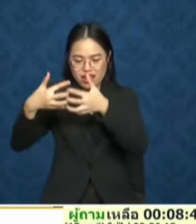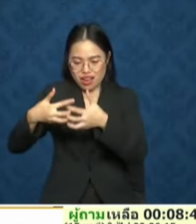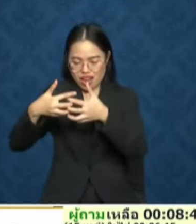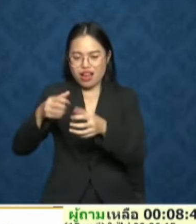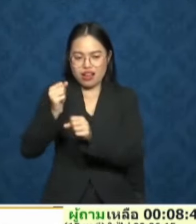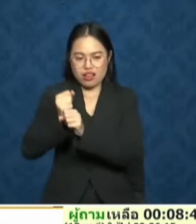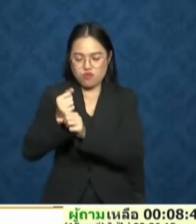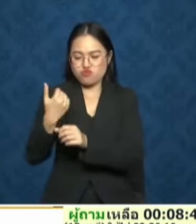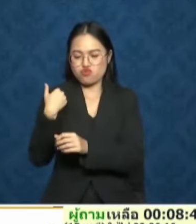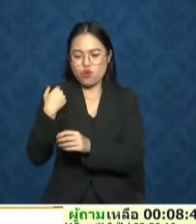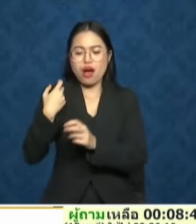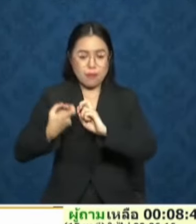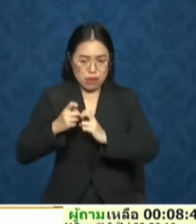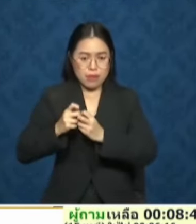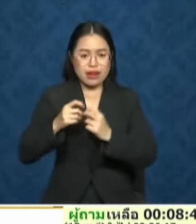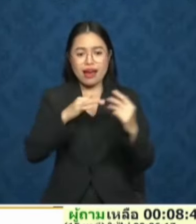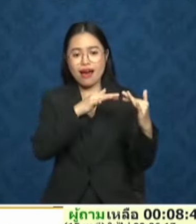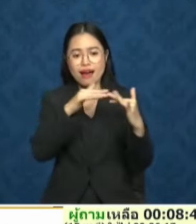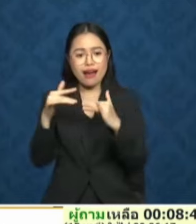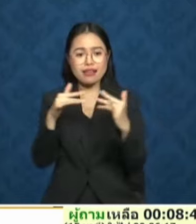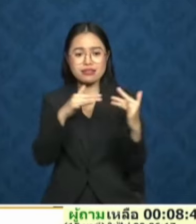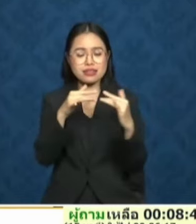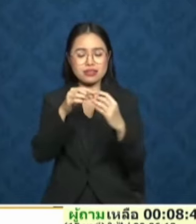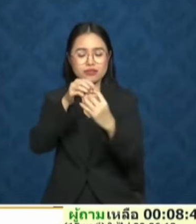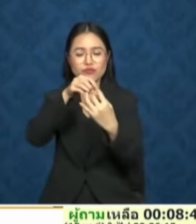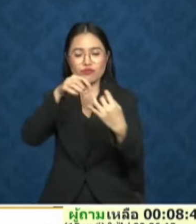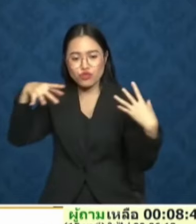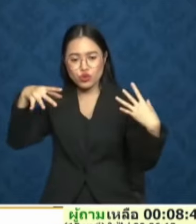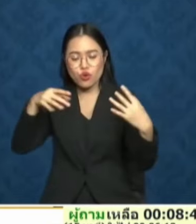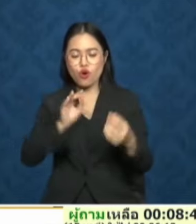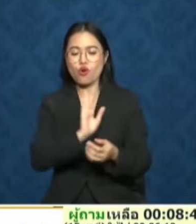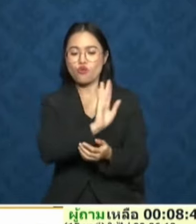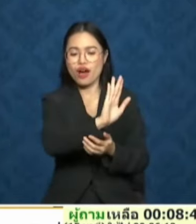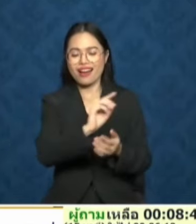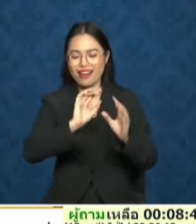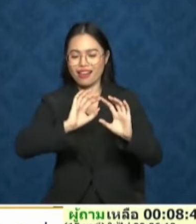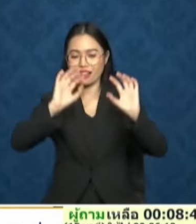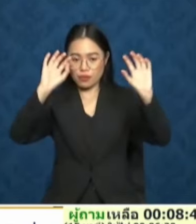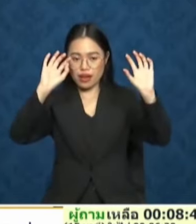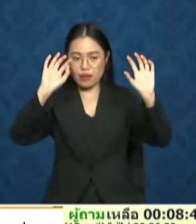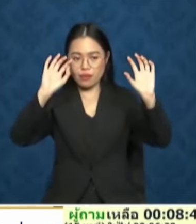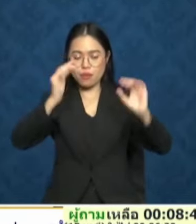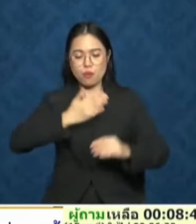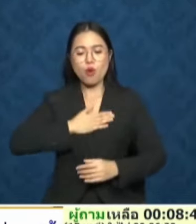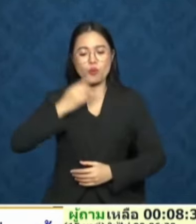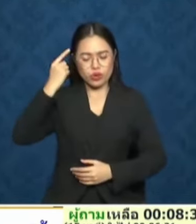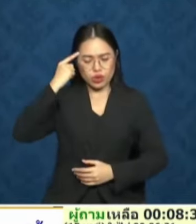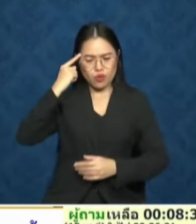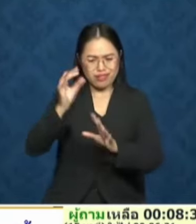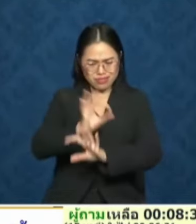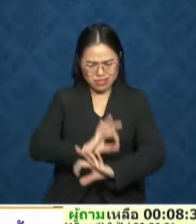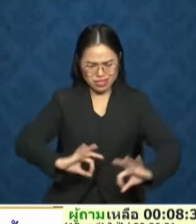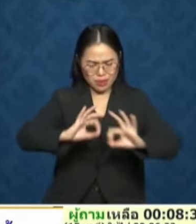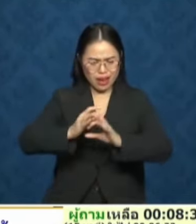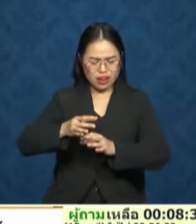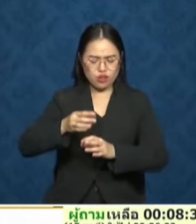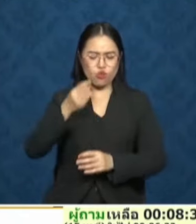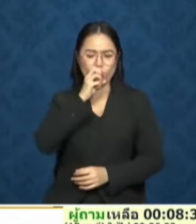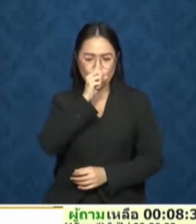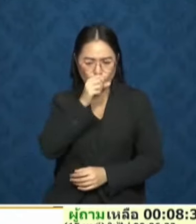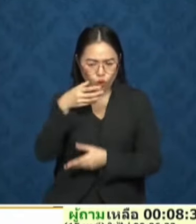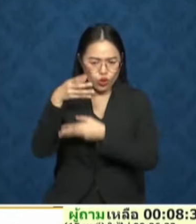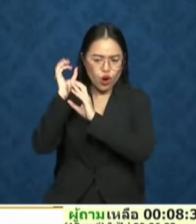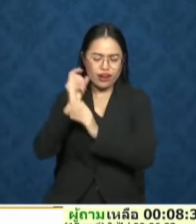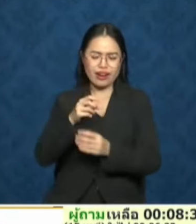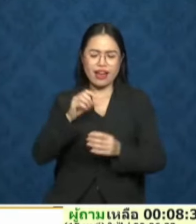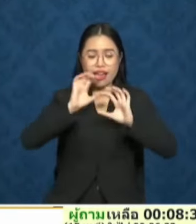นการสื่อสารถทผพลาดของทางรฐบาลก็ ...จง-จริง ผมคิวารัฐบาลกควทจะ...ทบทวรในเรื่องนี้นะคร